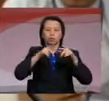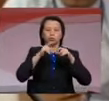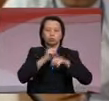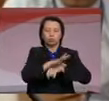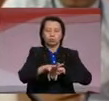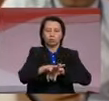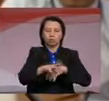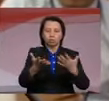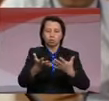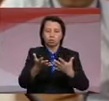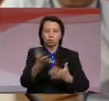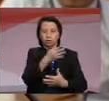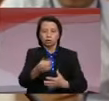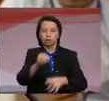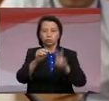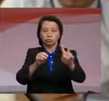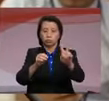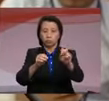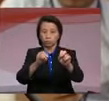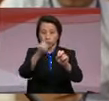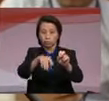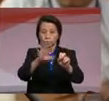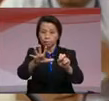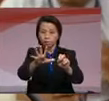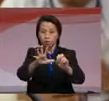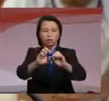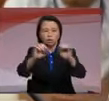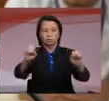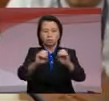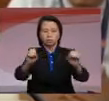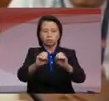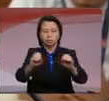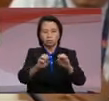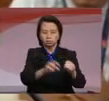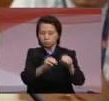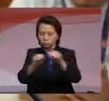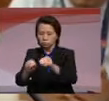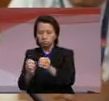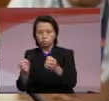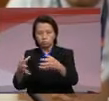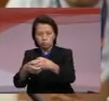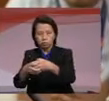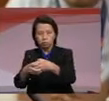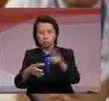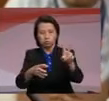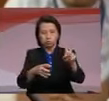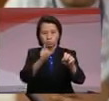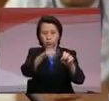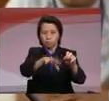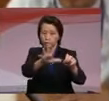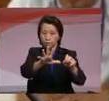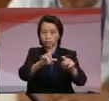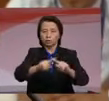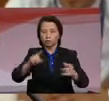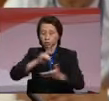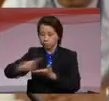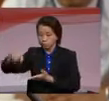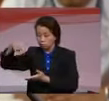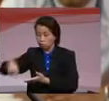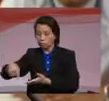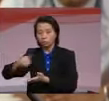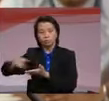Mei tak ada mencatatkan locally transmitted cases sejak 20 Mei, tapi dalam minggu ni